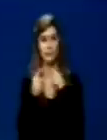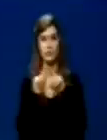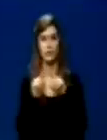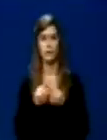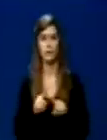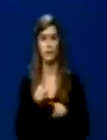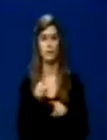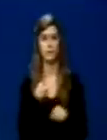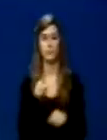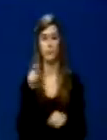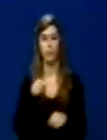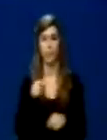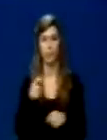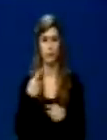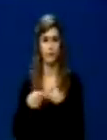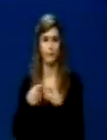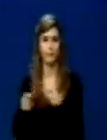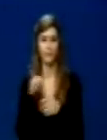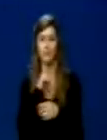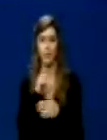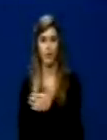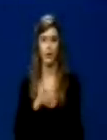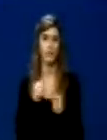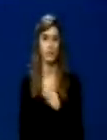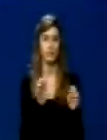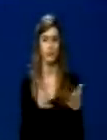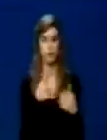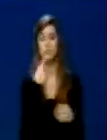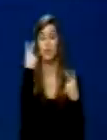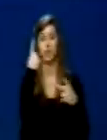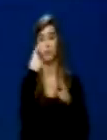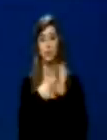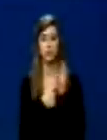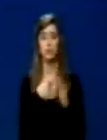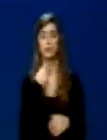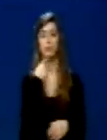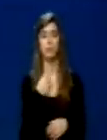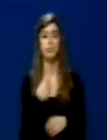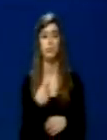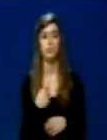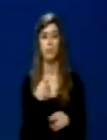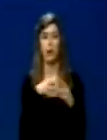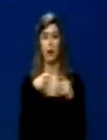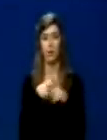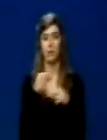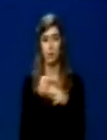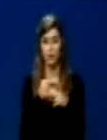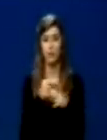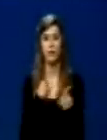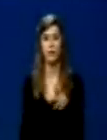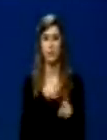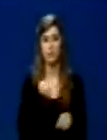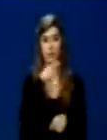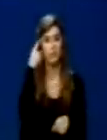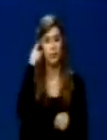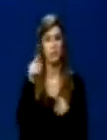bordit, disa për tyre u përmendën dhe nuk duat i përsëris, është rëndësishme të përmendët një fakt që AKP-ja njëkohësisht njihet si